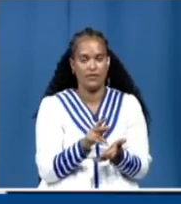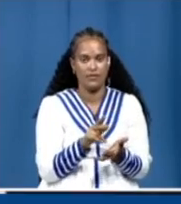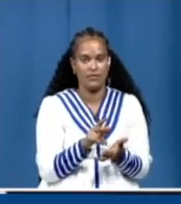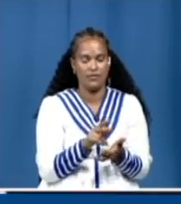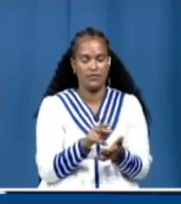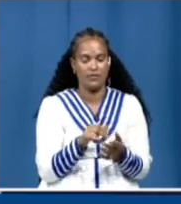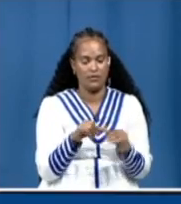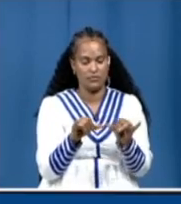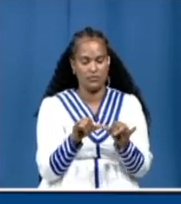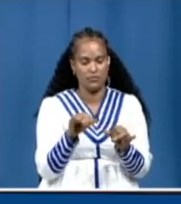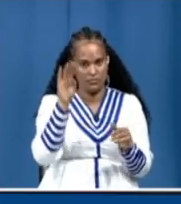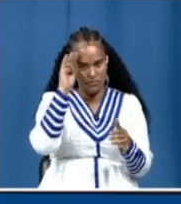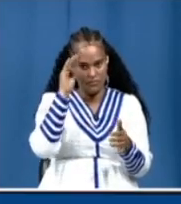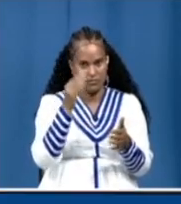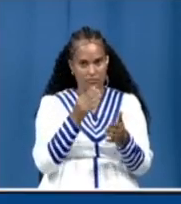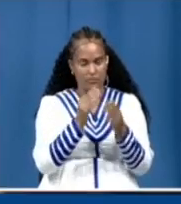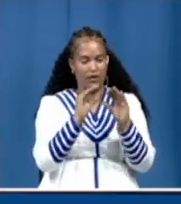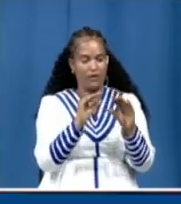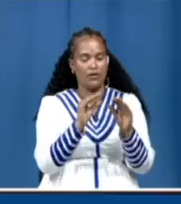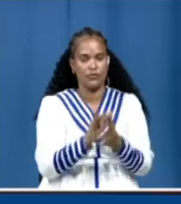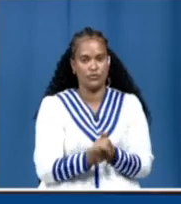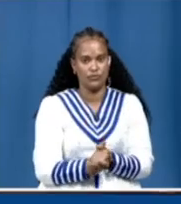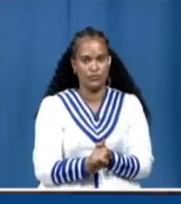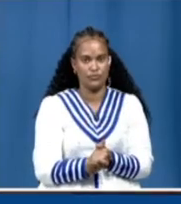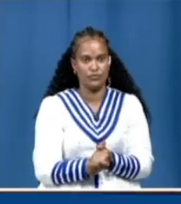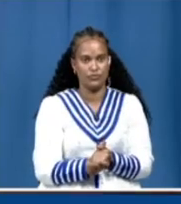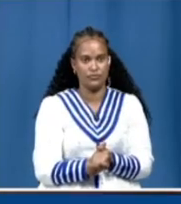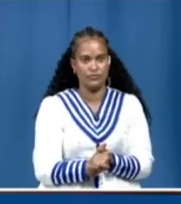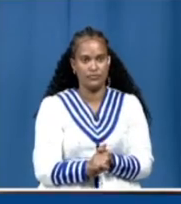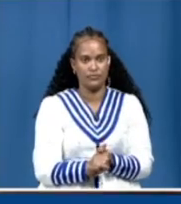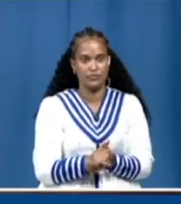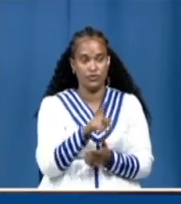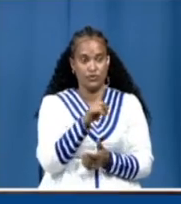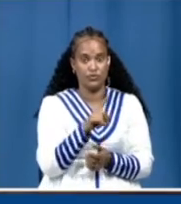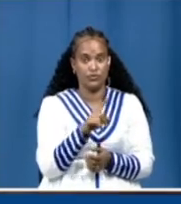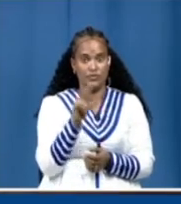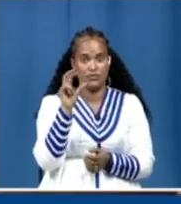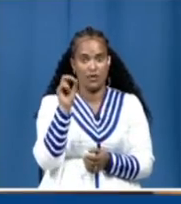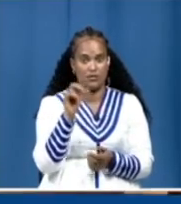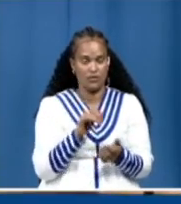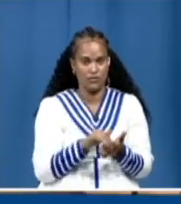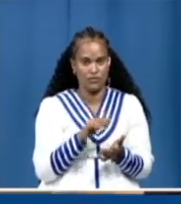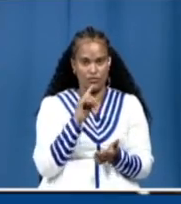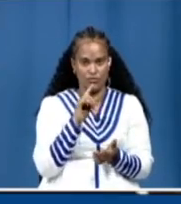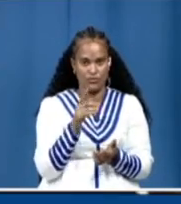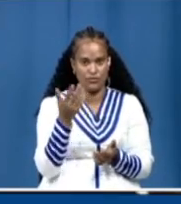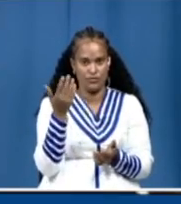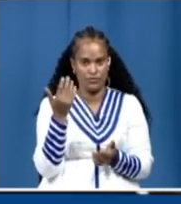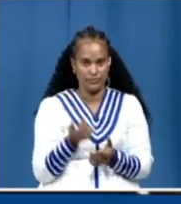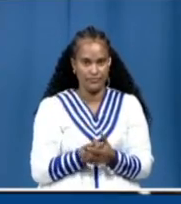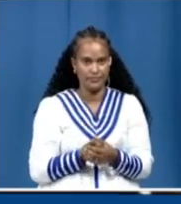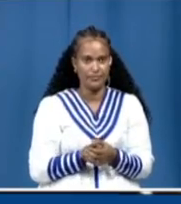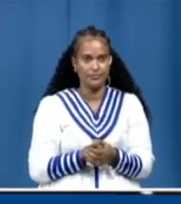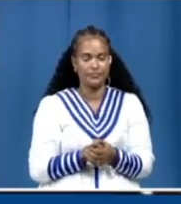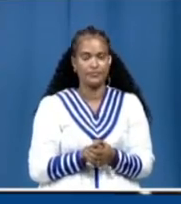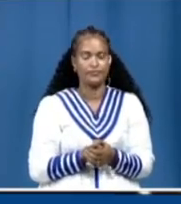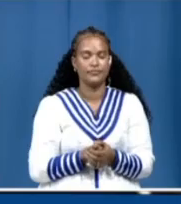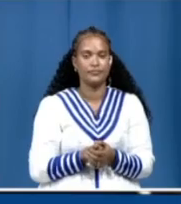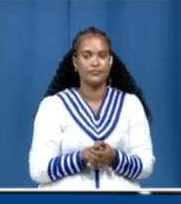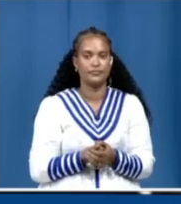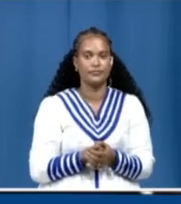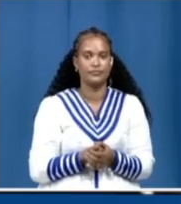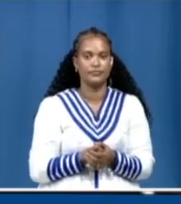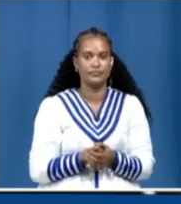اتوقع از کودک این نهار کو علّه خمایت دو صنایع سالسال شیشاو بهت شاوز نر خونه تاتیو مسو مسو ولد مسو